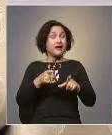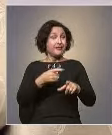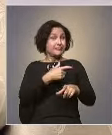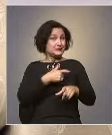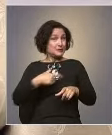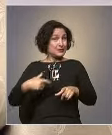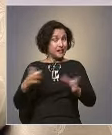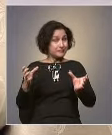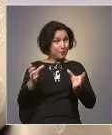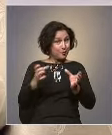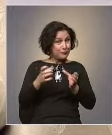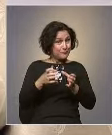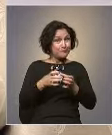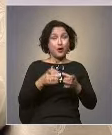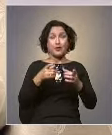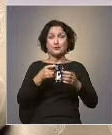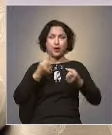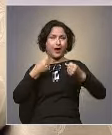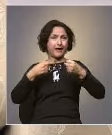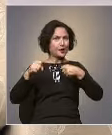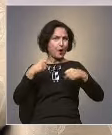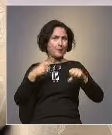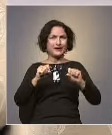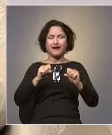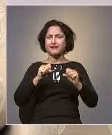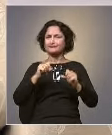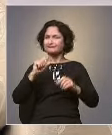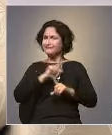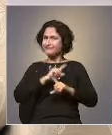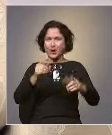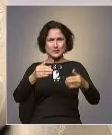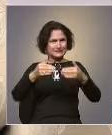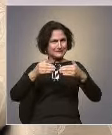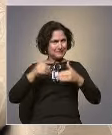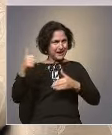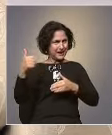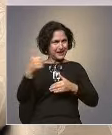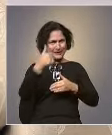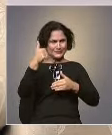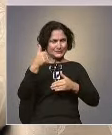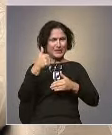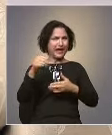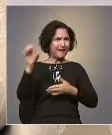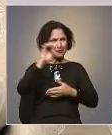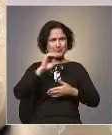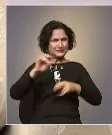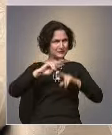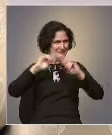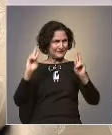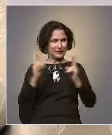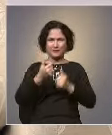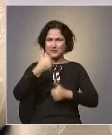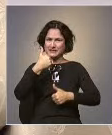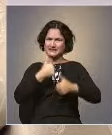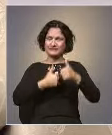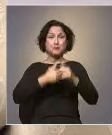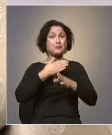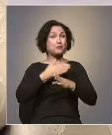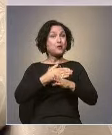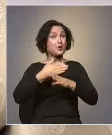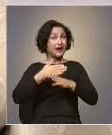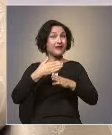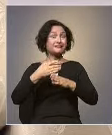отстъпи тази година лидерството си по спечелени медали от Европейско и световно първенство. Така за поредна година България